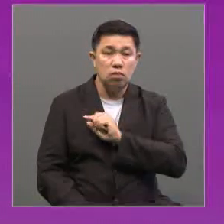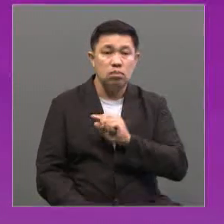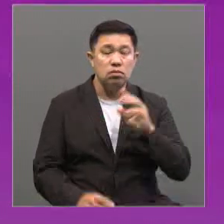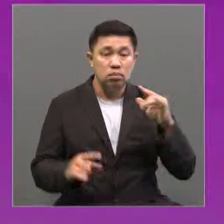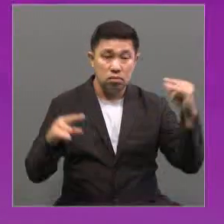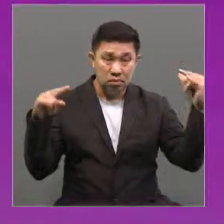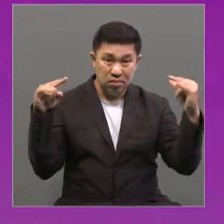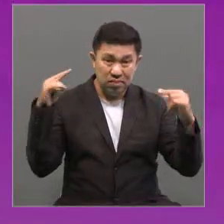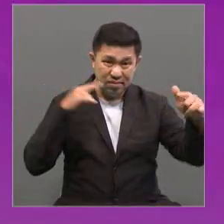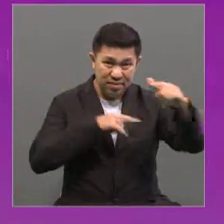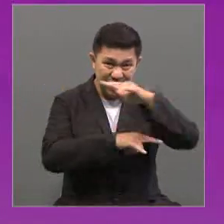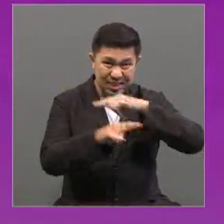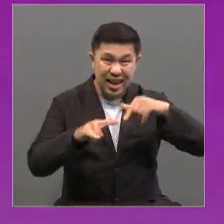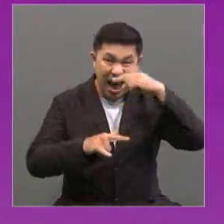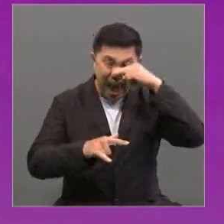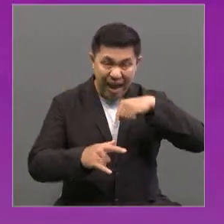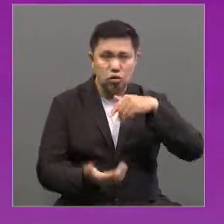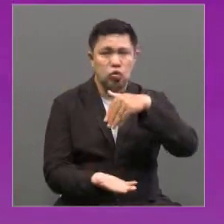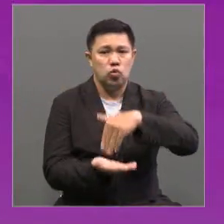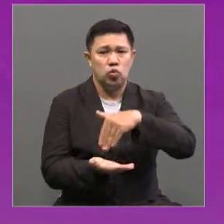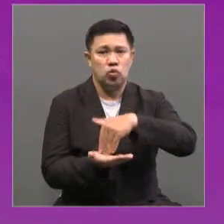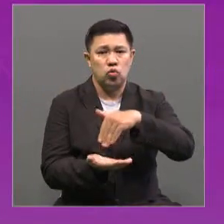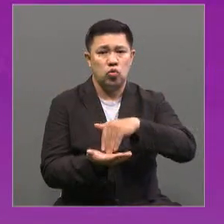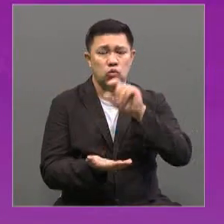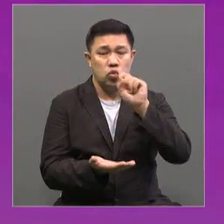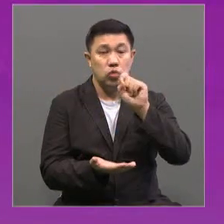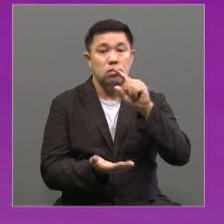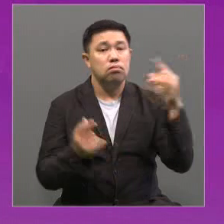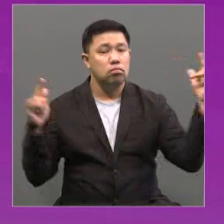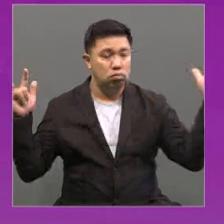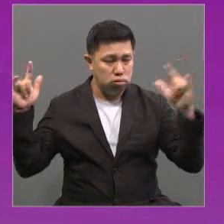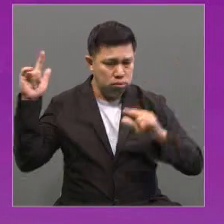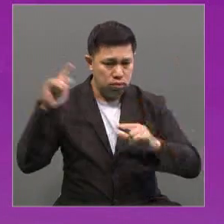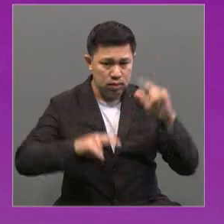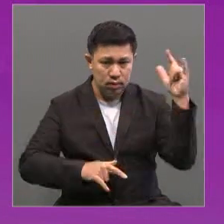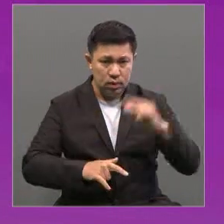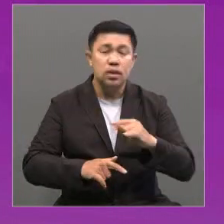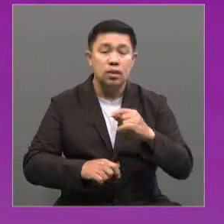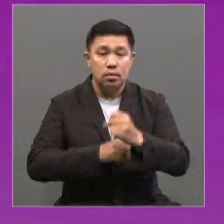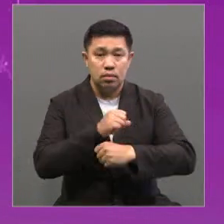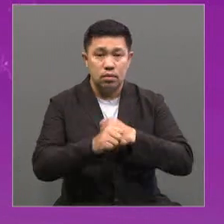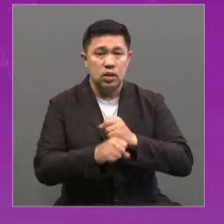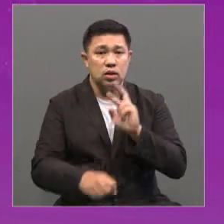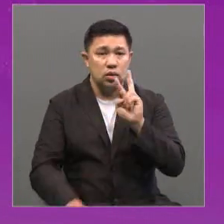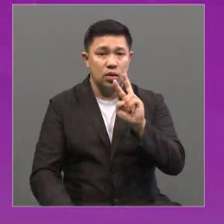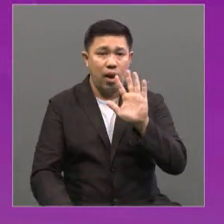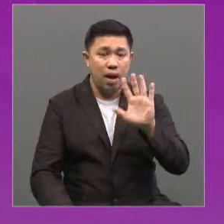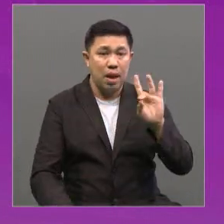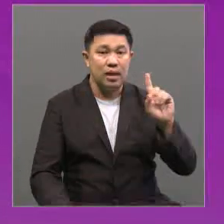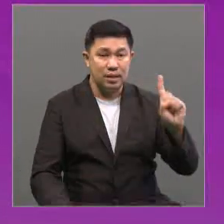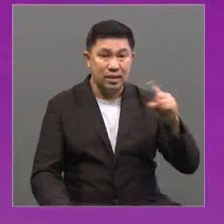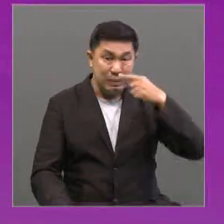การจราจรทางอากาศให้ประเทศไทยเป็นศูนย์กลางการบินของภูมิภาคค่ะคาดการณ์ว่าภายในปี2581